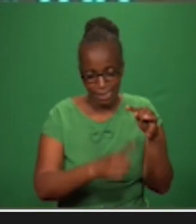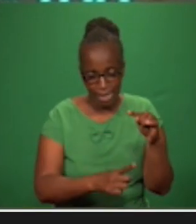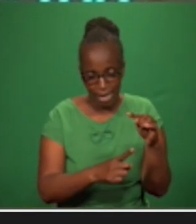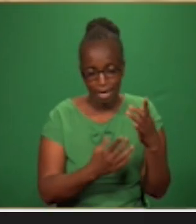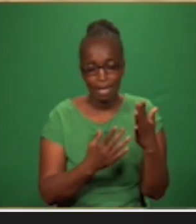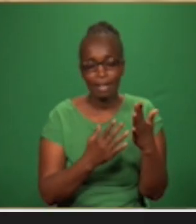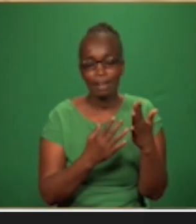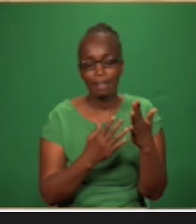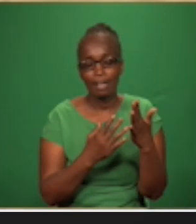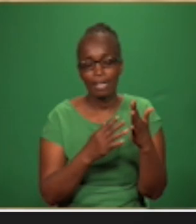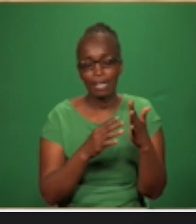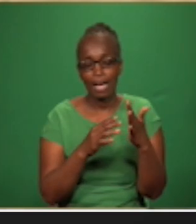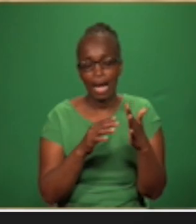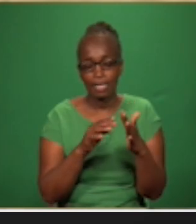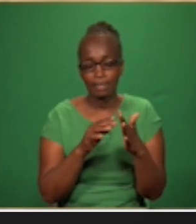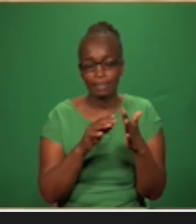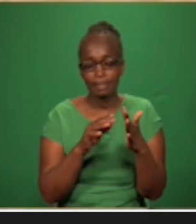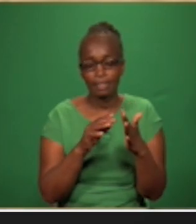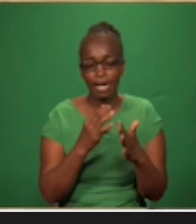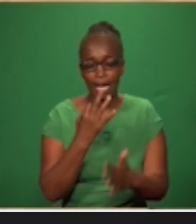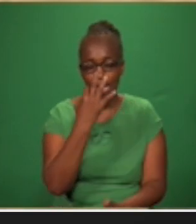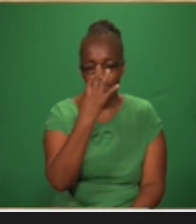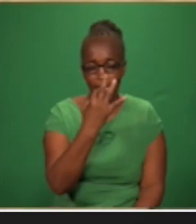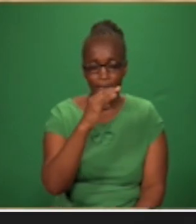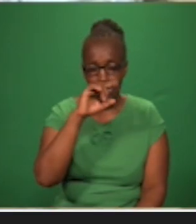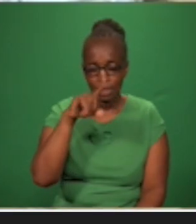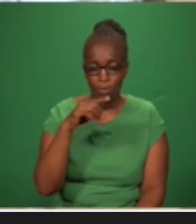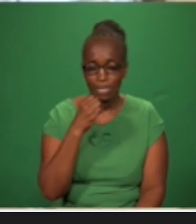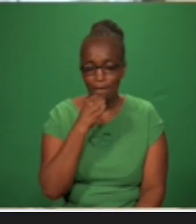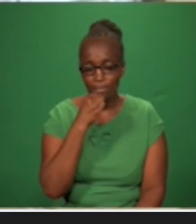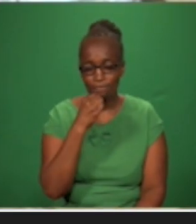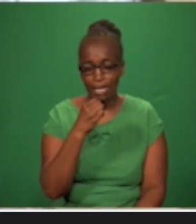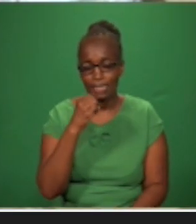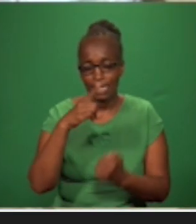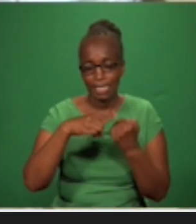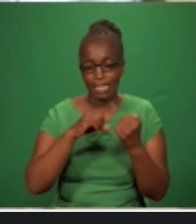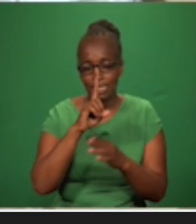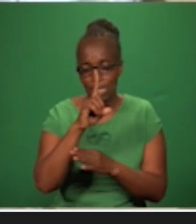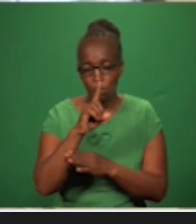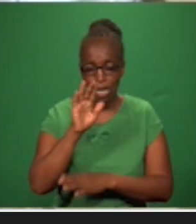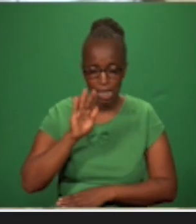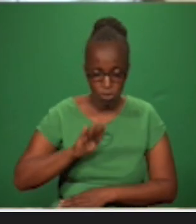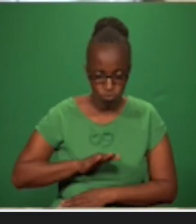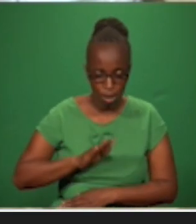5,845 hurekodiwa kila mwaka, huku takriban wanawake